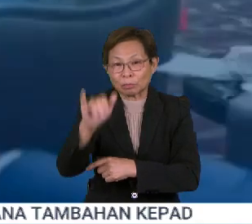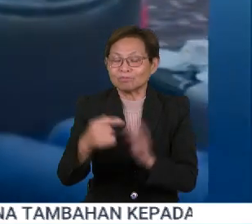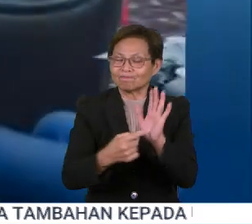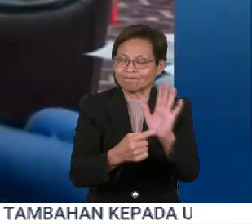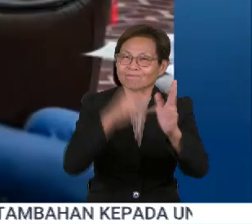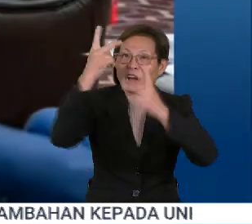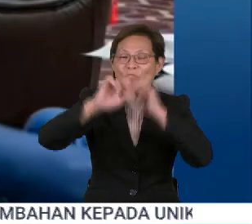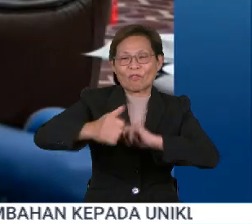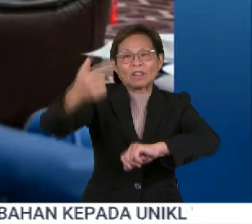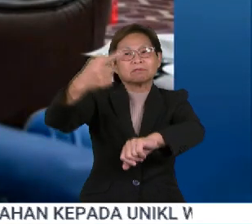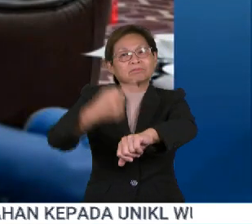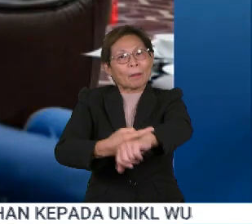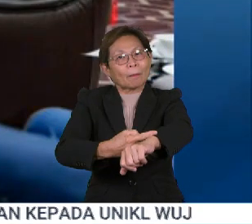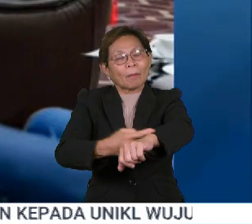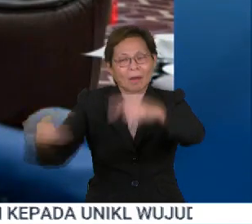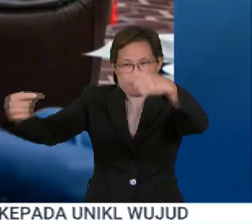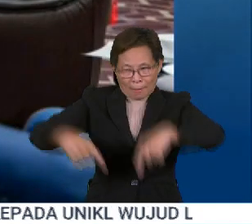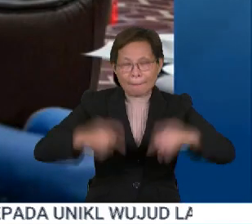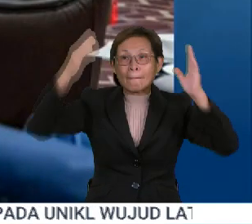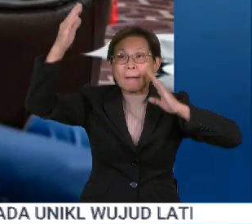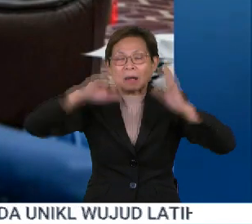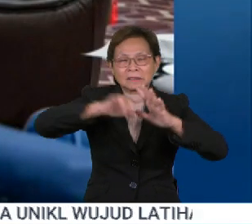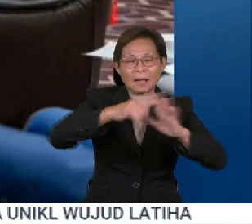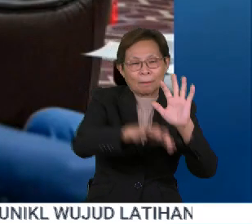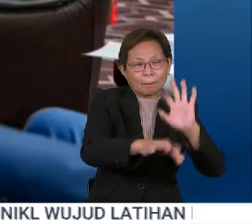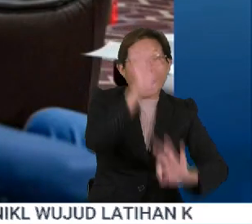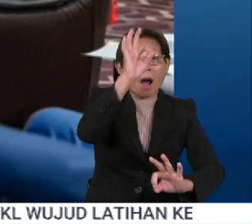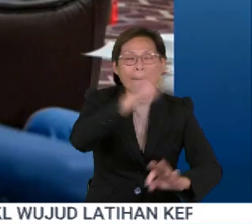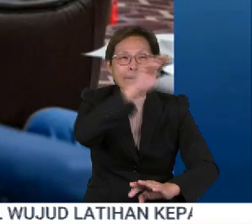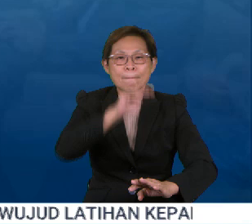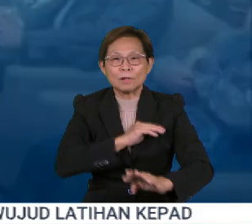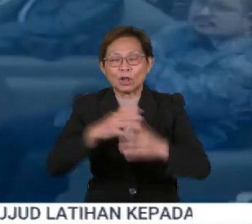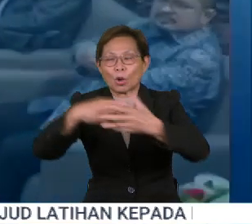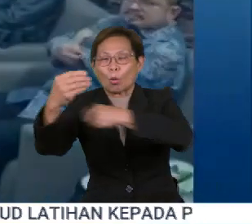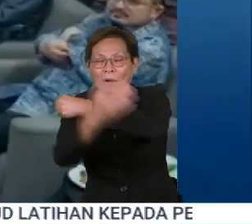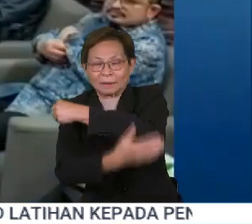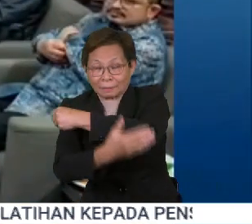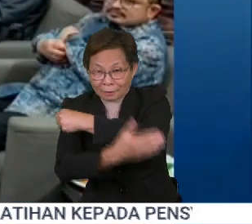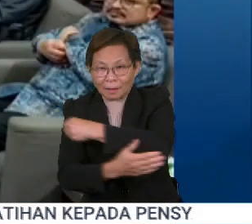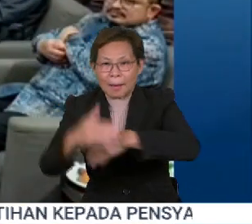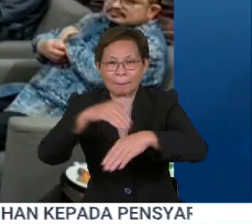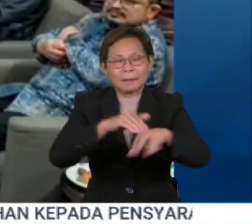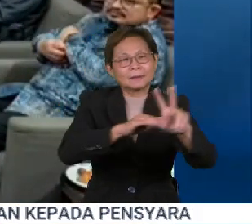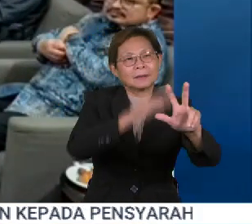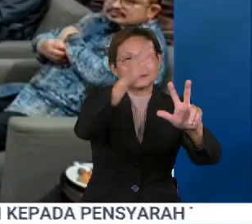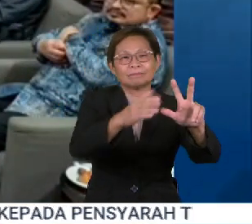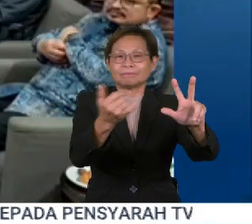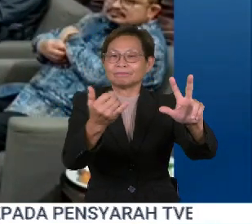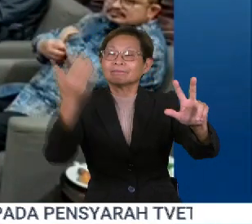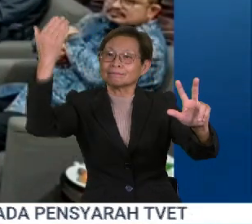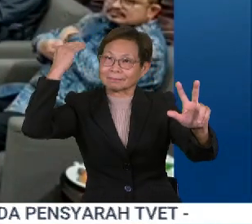merupakan lawatan pertama hakan fidan ke Malaysia sejak dilantik sebagai Menteri luar negara itu pada 3 Jun